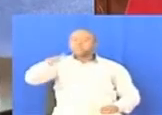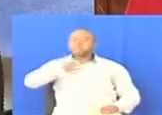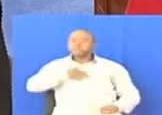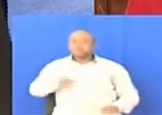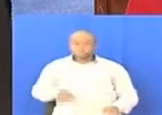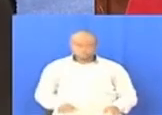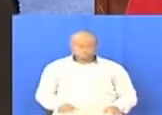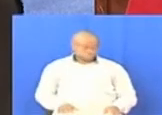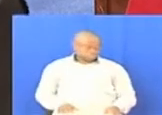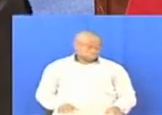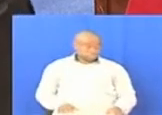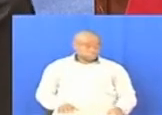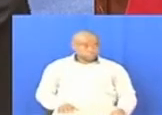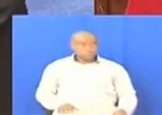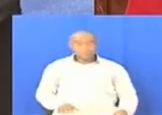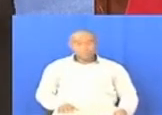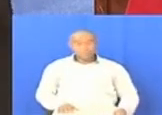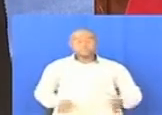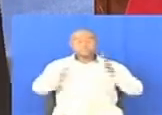Mheshimiwa Speaker,